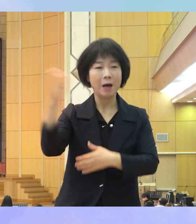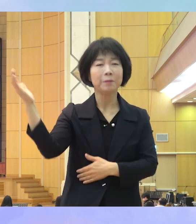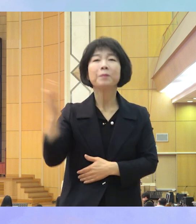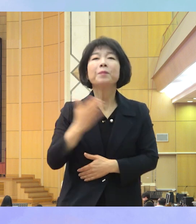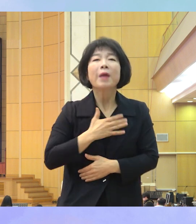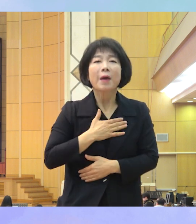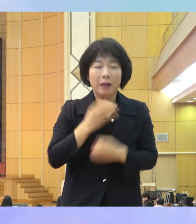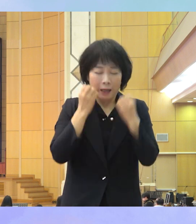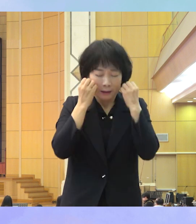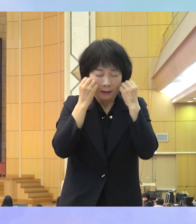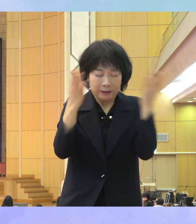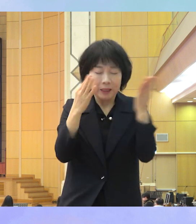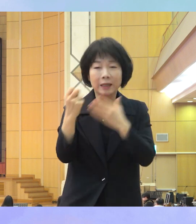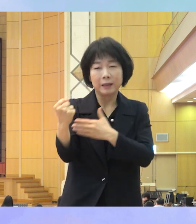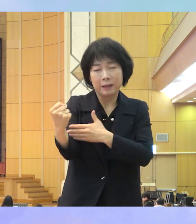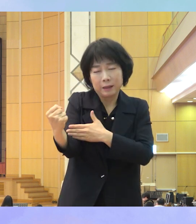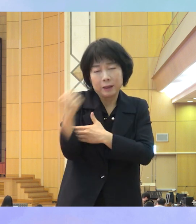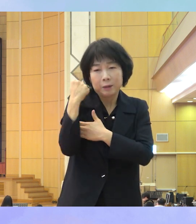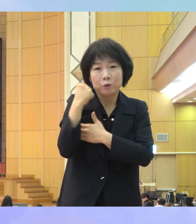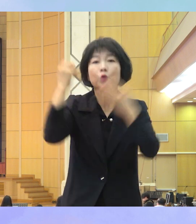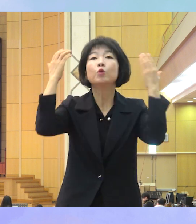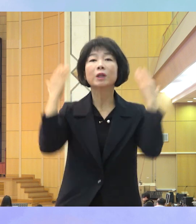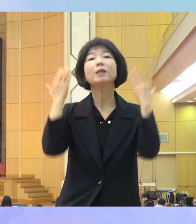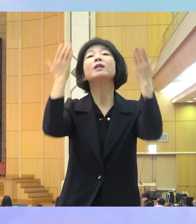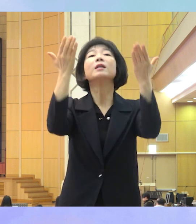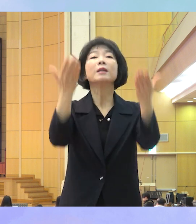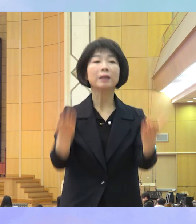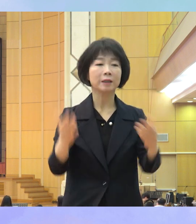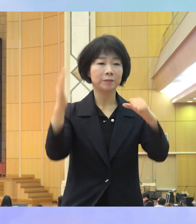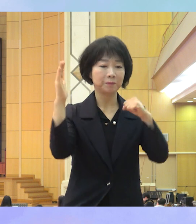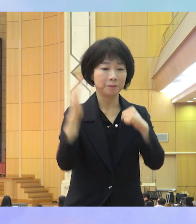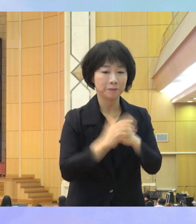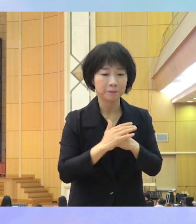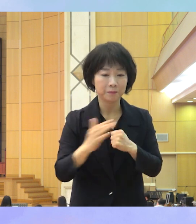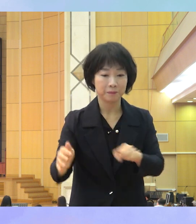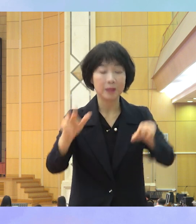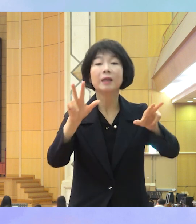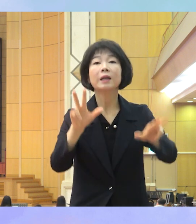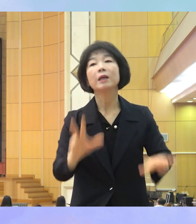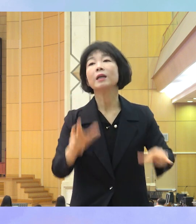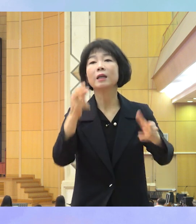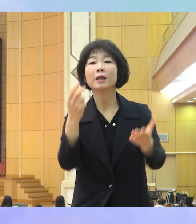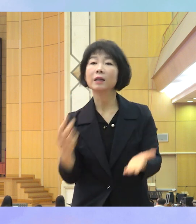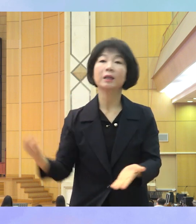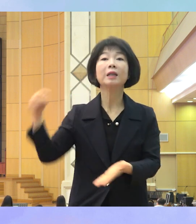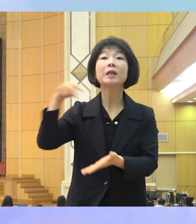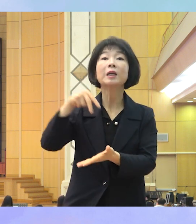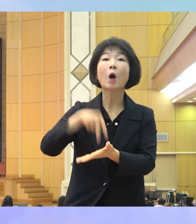걸어라 내가 새 힘을 주리니